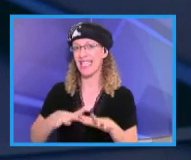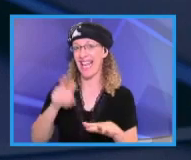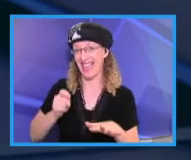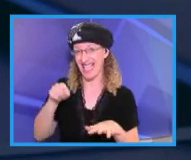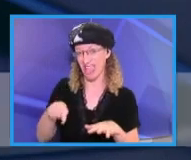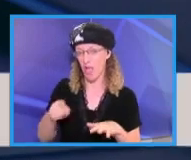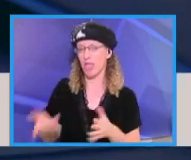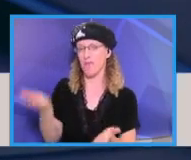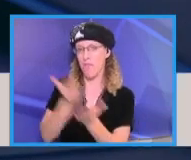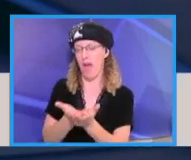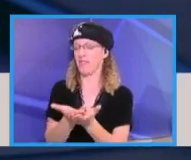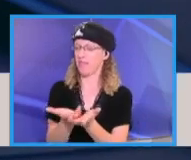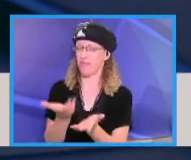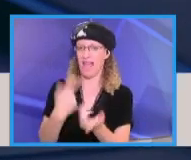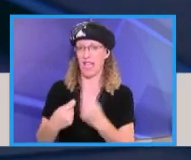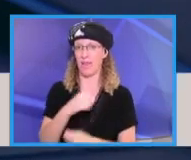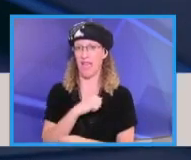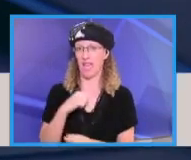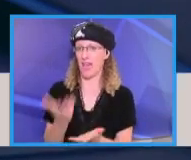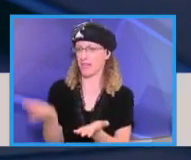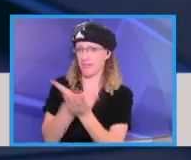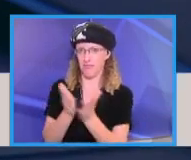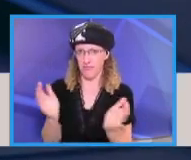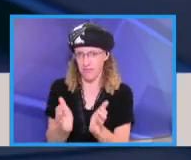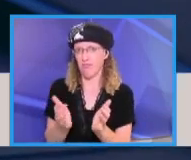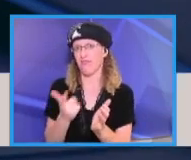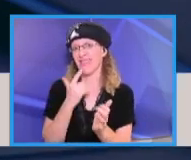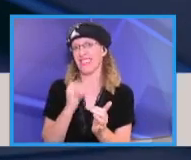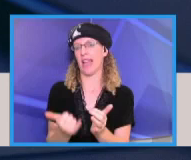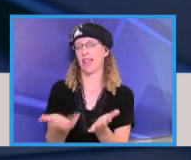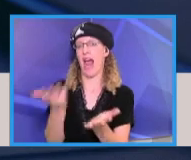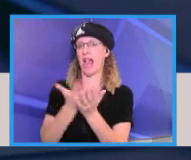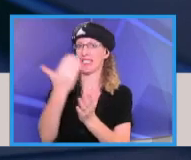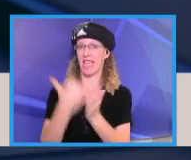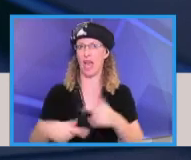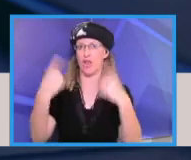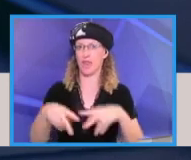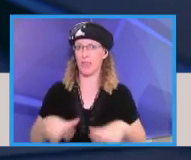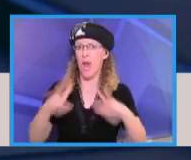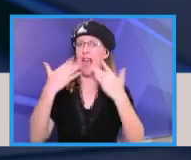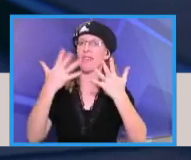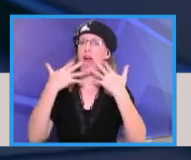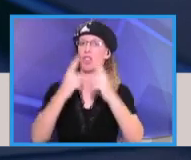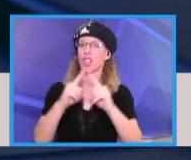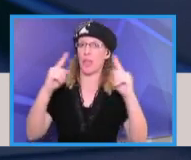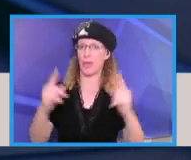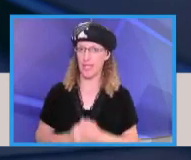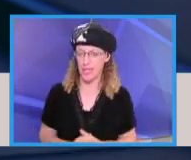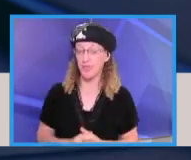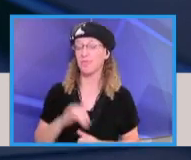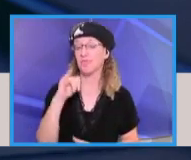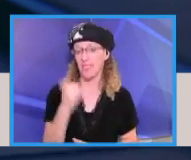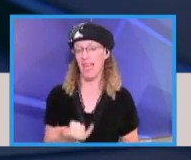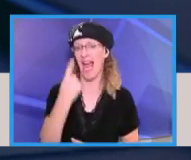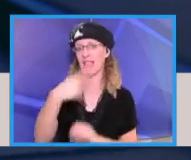שבאה ושמה את הנושא של העסקים הקטנים והעצמאים על סדר היום הציבורי, ולכן הייתה אווירה של שינוי. אחד מהחוקים המשמעותיים ביותר